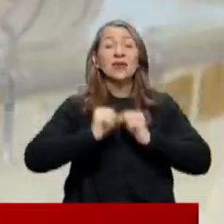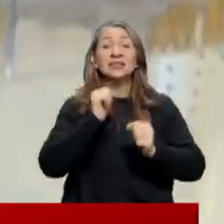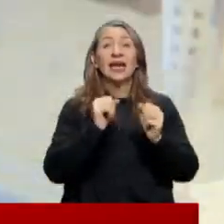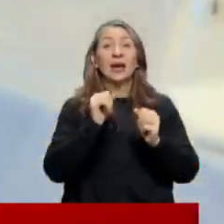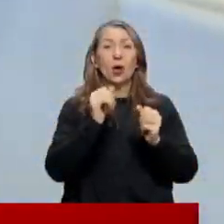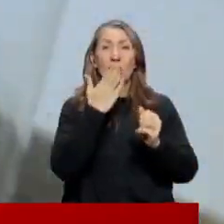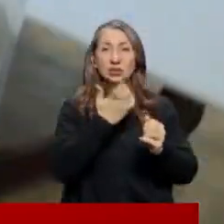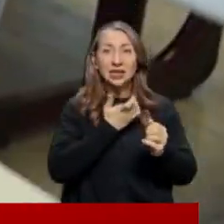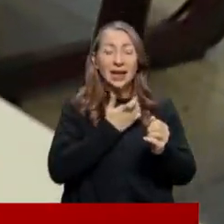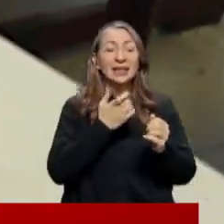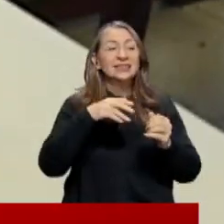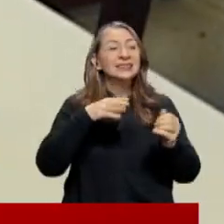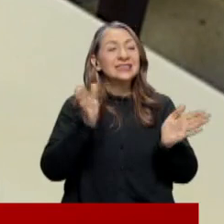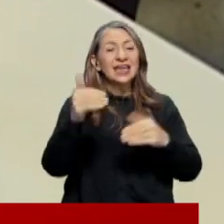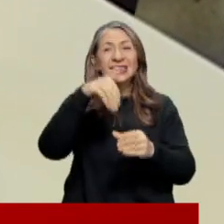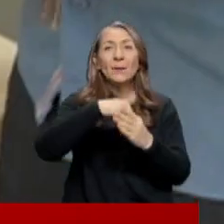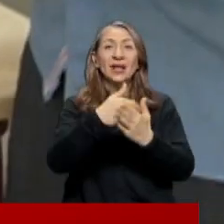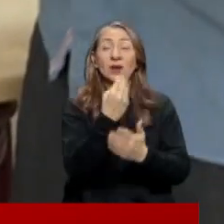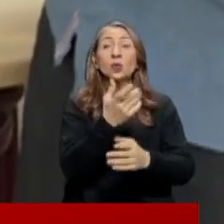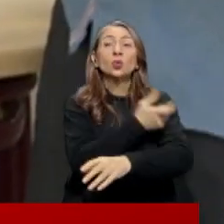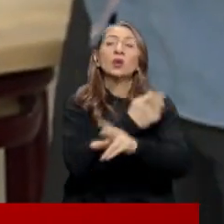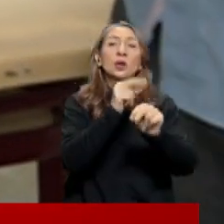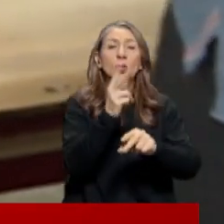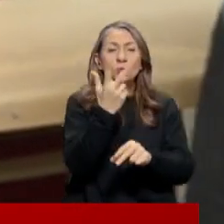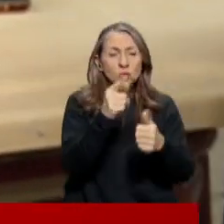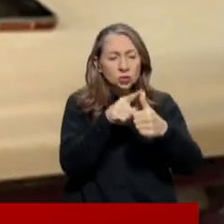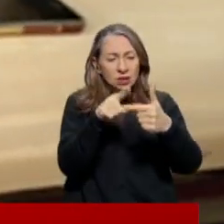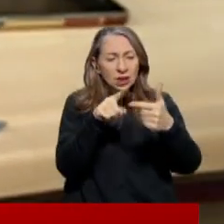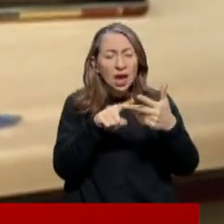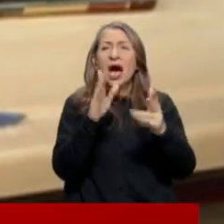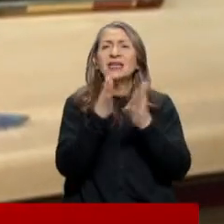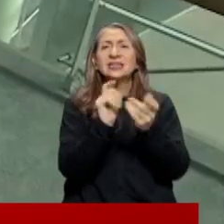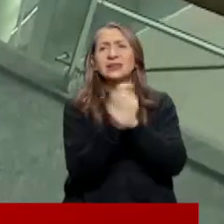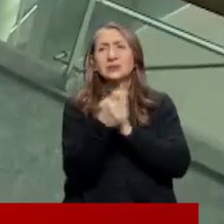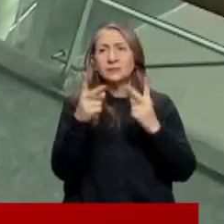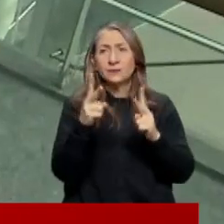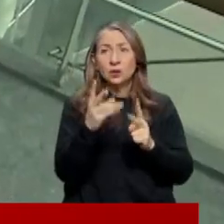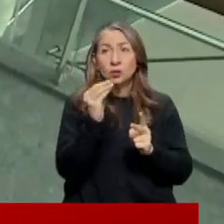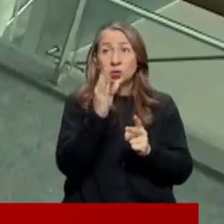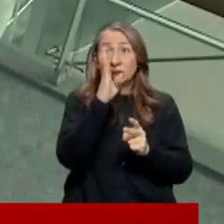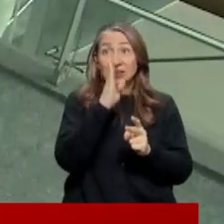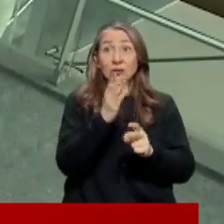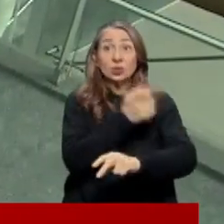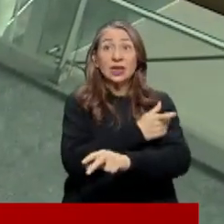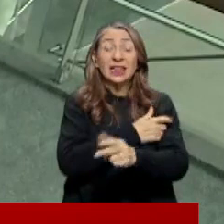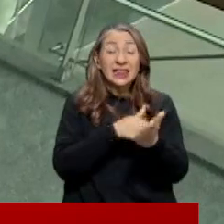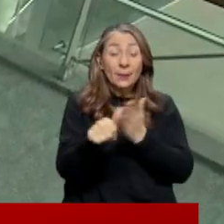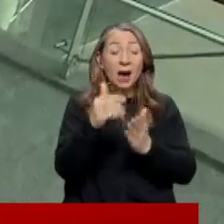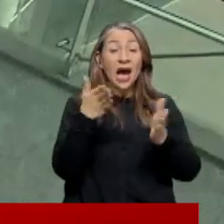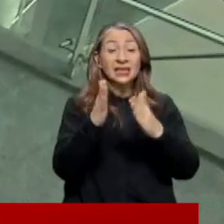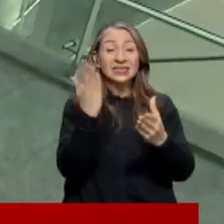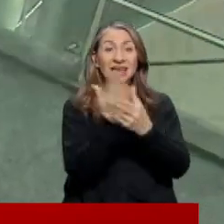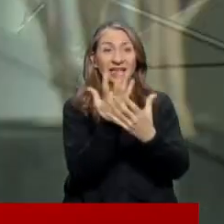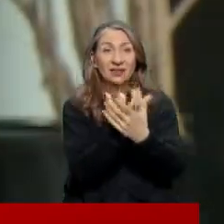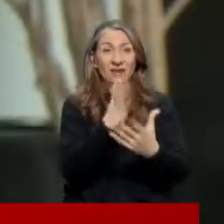bileti vermeye hazırlanıyor. Yurtta kalan öğrenciler ise 3 adımda adreslerini taşıyabiliyor. Ciddi yurtların tamamı adres kayıt